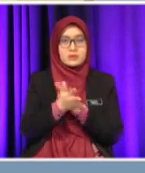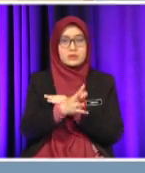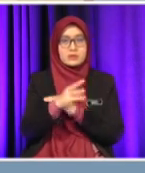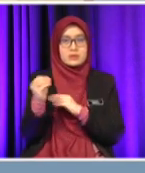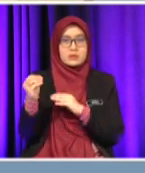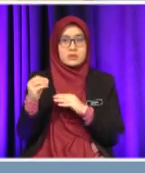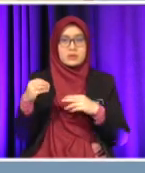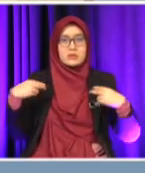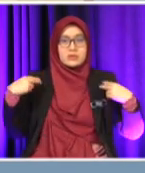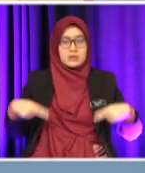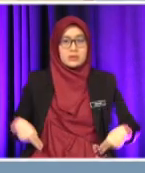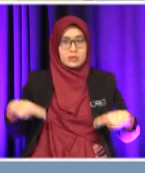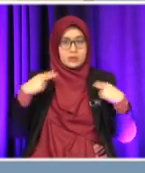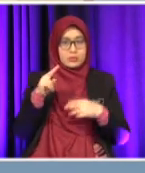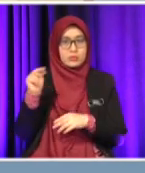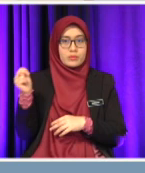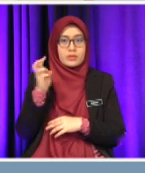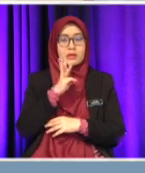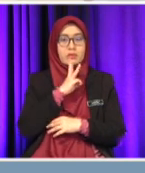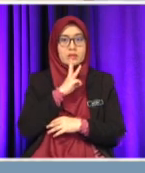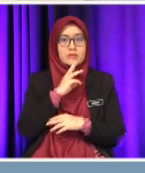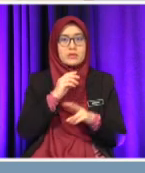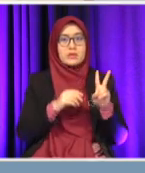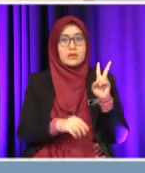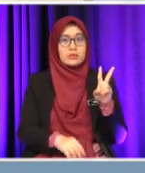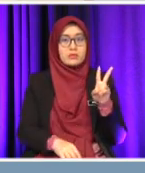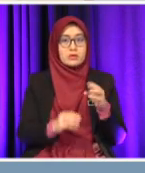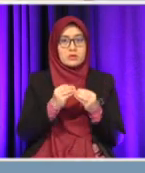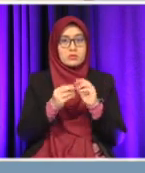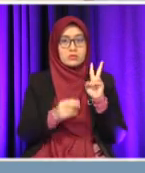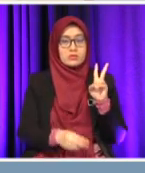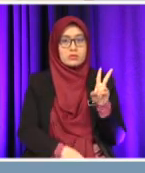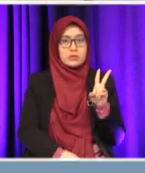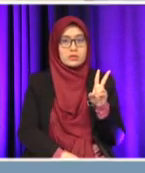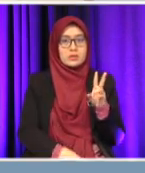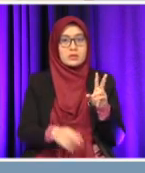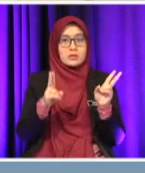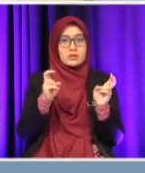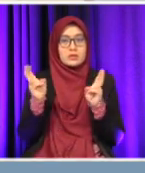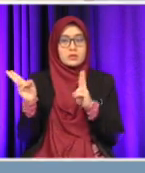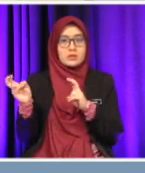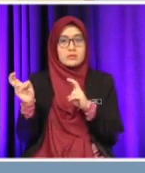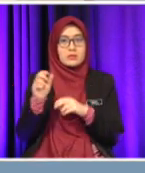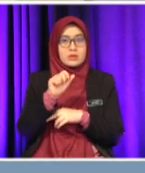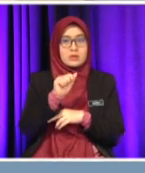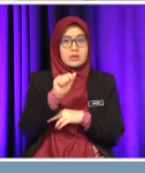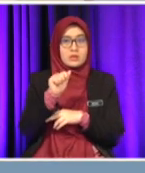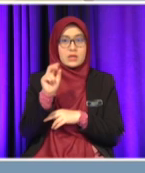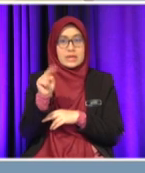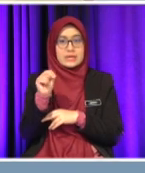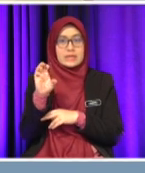yang kedua satu lagi tema aneh Oke